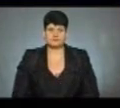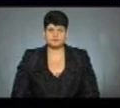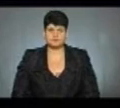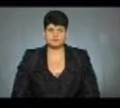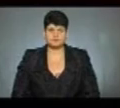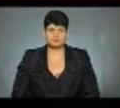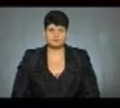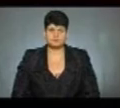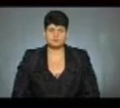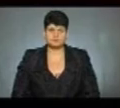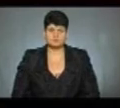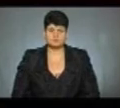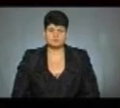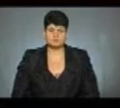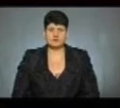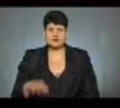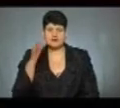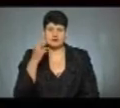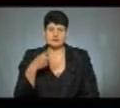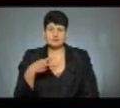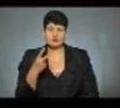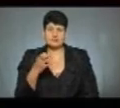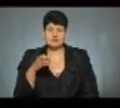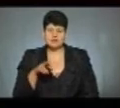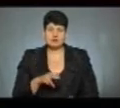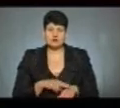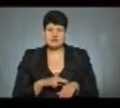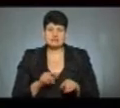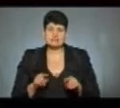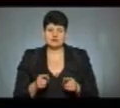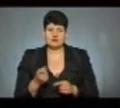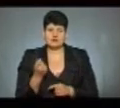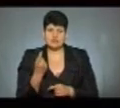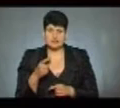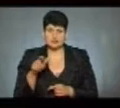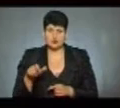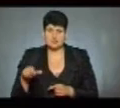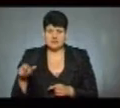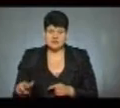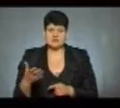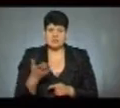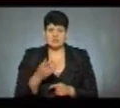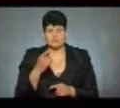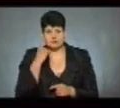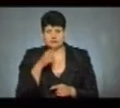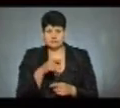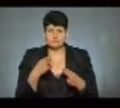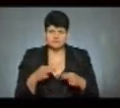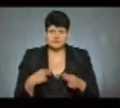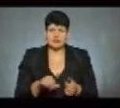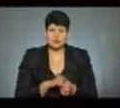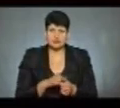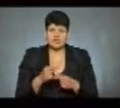Тернопіль. Нагадаю, 22 січня поліцейські затримали 11 осіб, яких підозрюють у продажі наркотиків